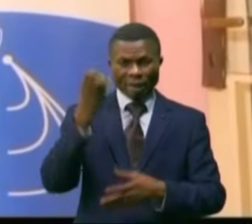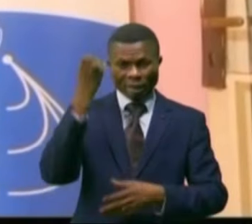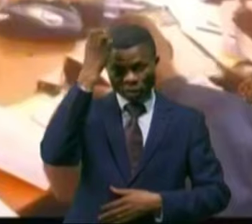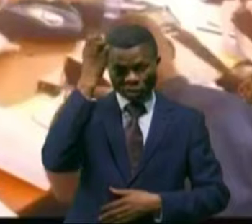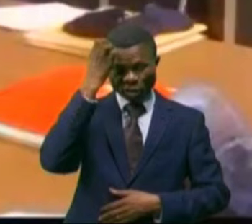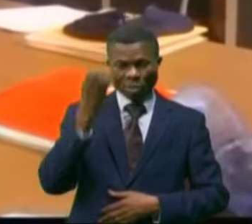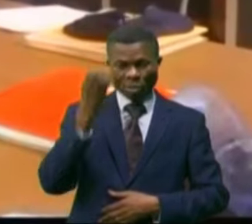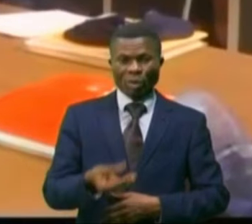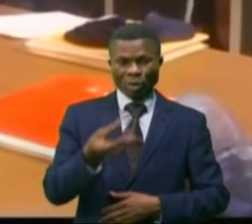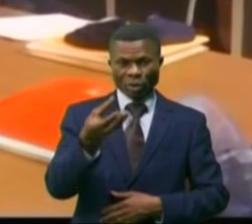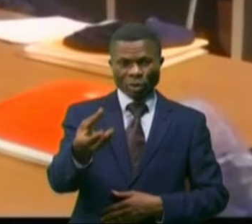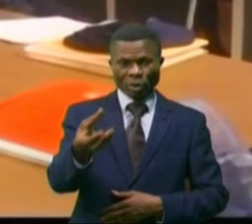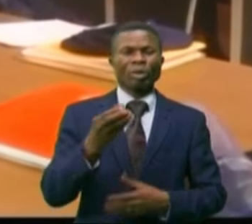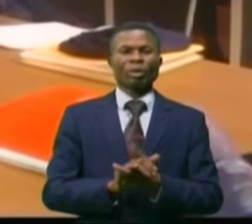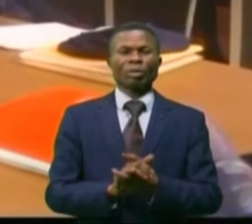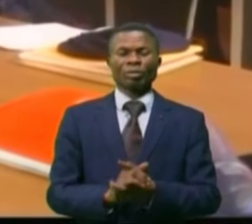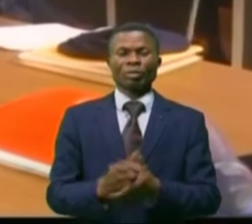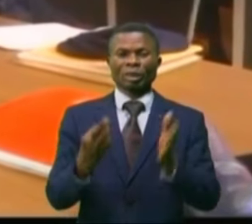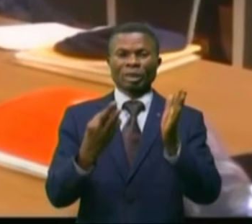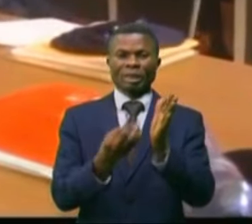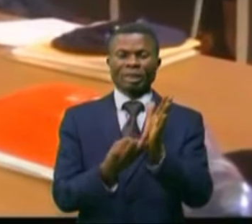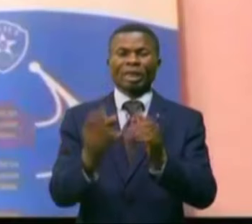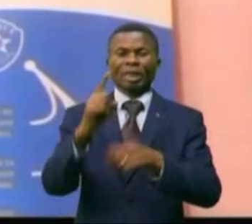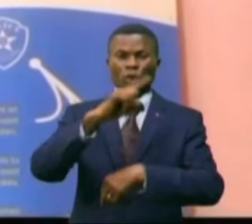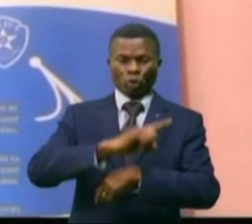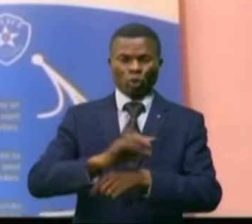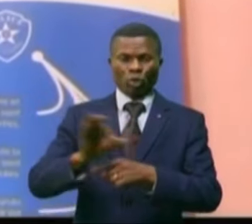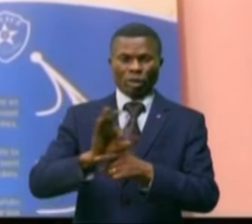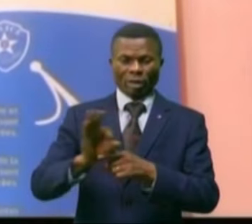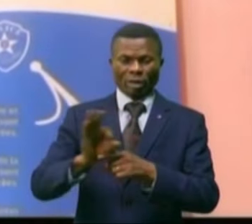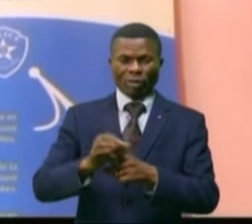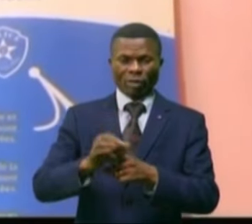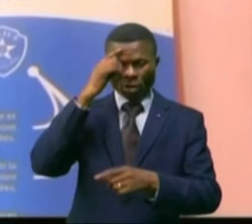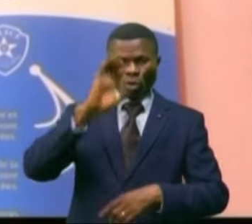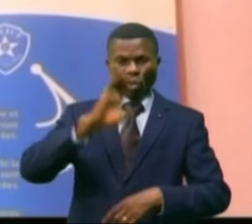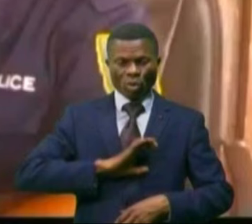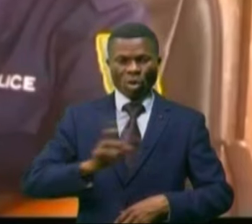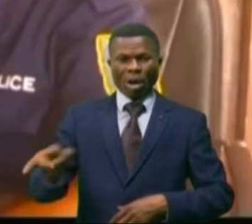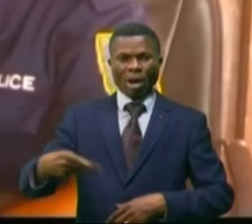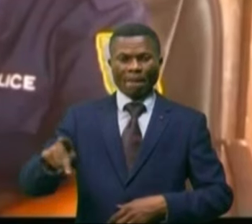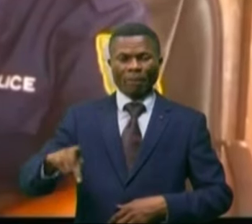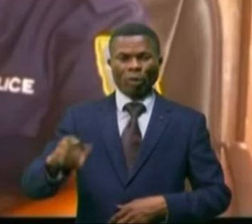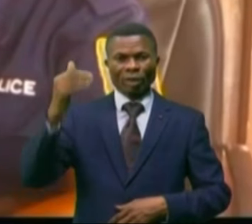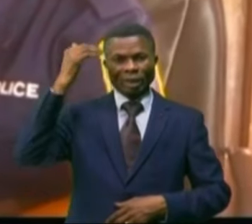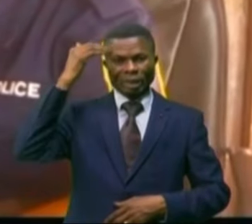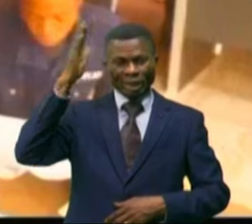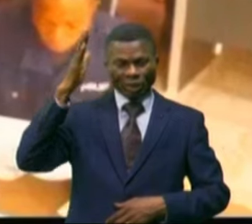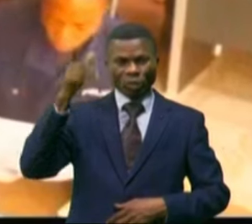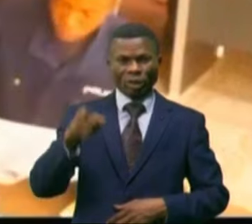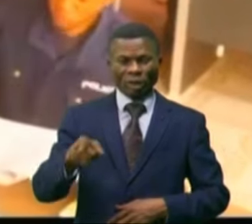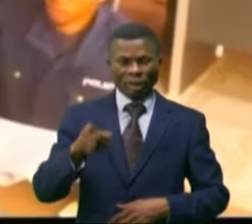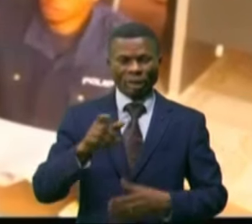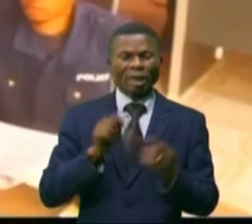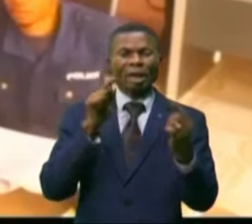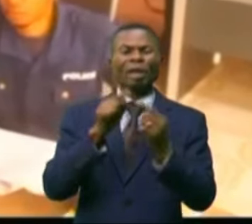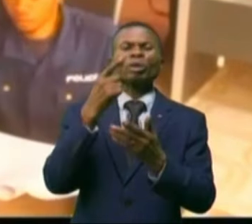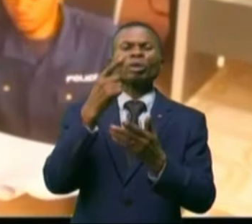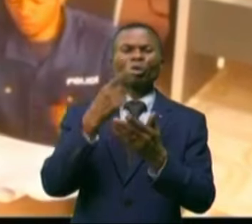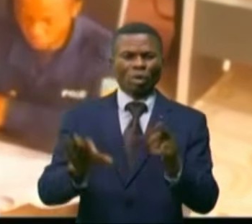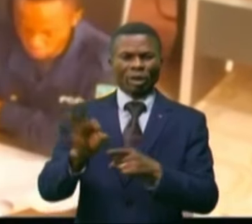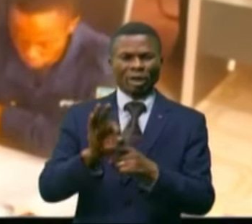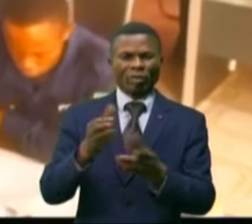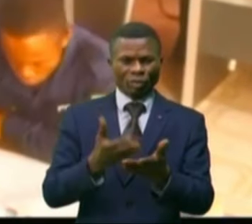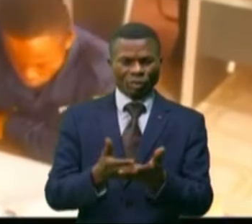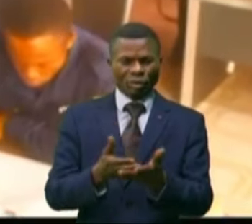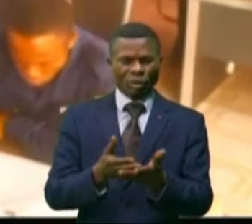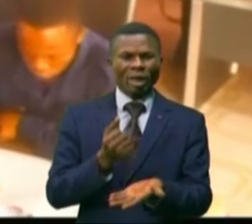européenne a duré 7 jours à l'intention de 20 policiers de la province de l'Équateur, avait pour objectif d'amener